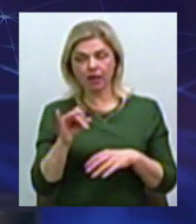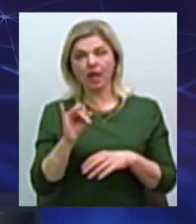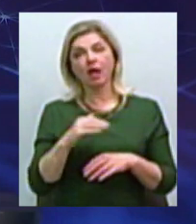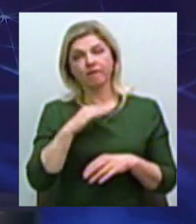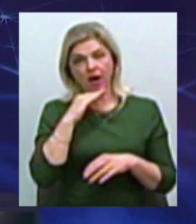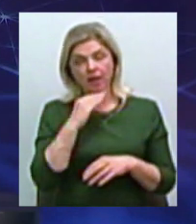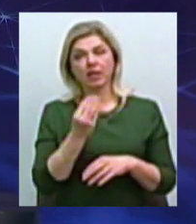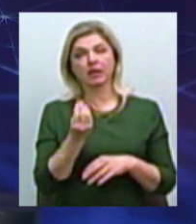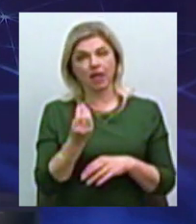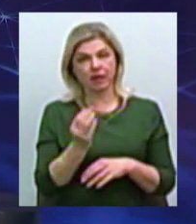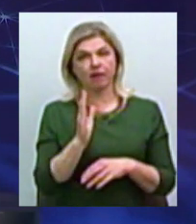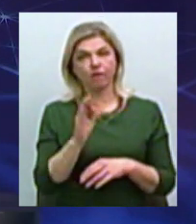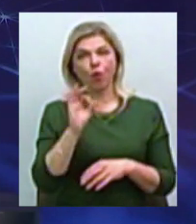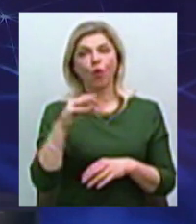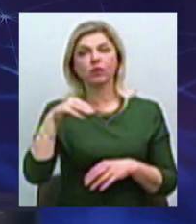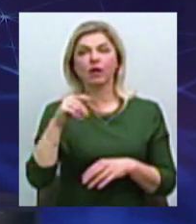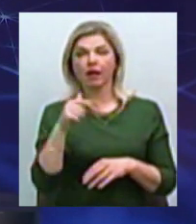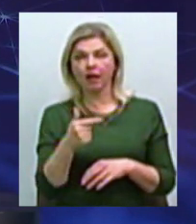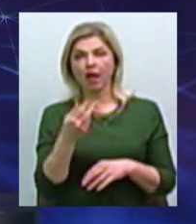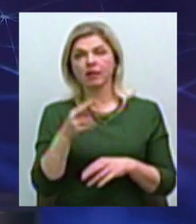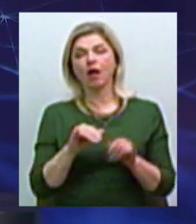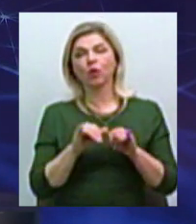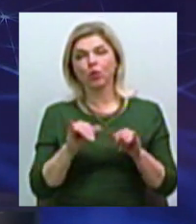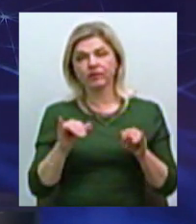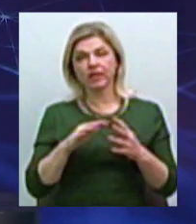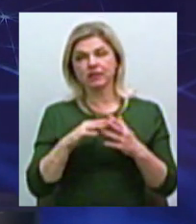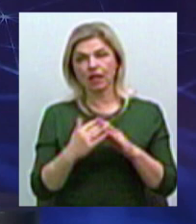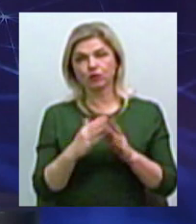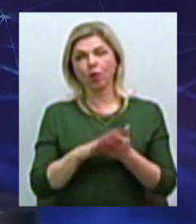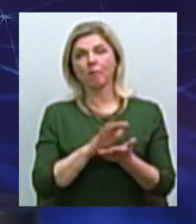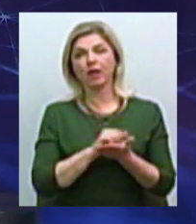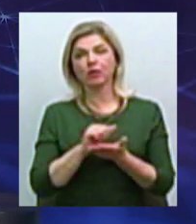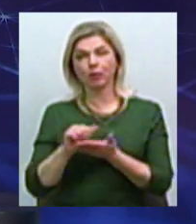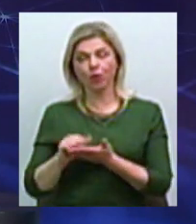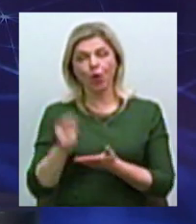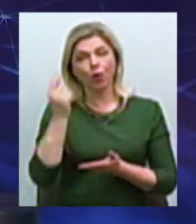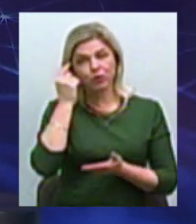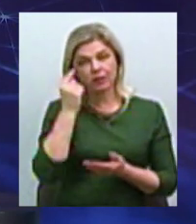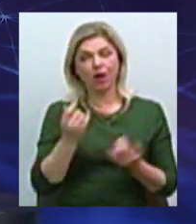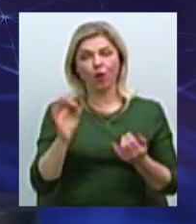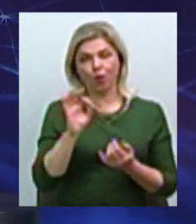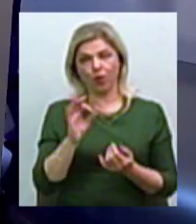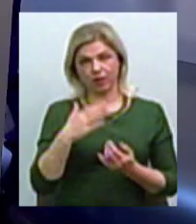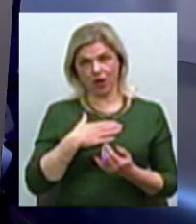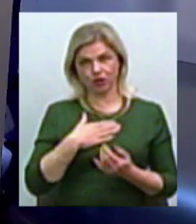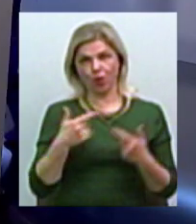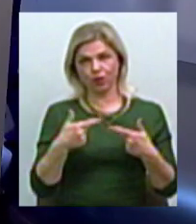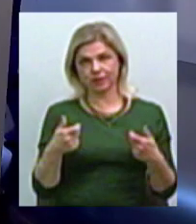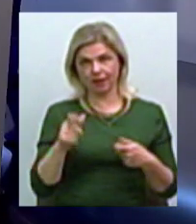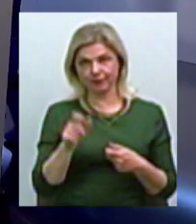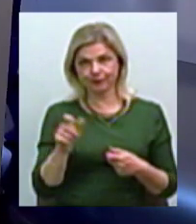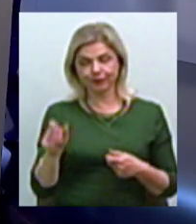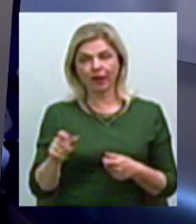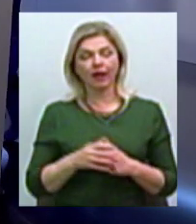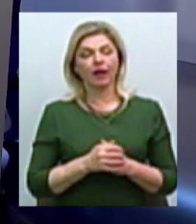ресурсів для реалізації та розвитку сільського медіапростору? Про це дізнаємось у наших сьогоднішніх гостей. В студії Олена